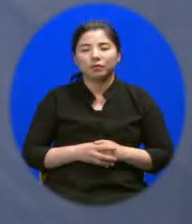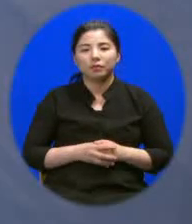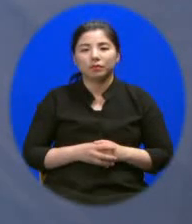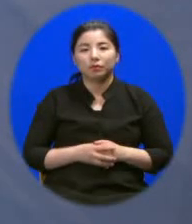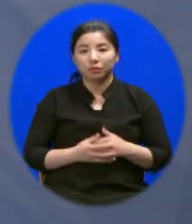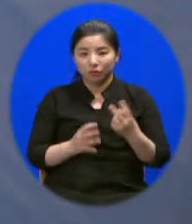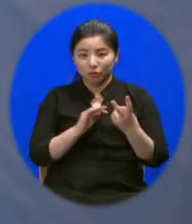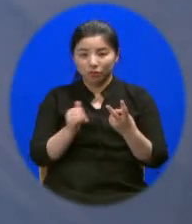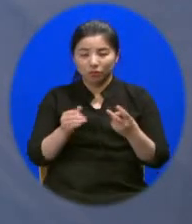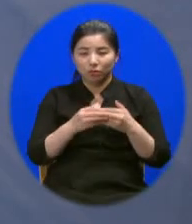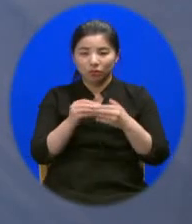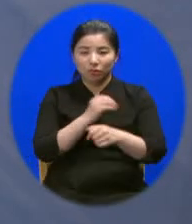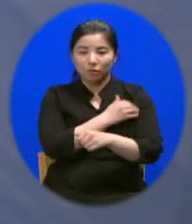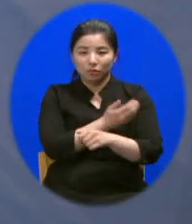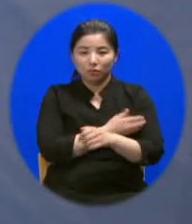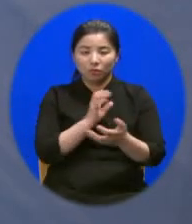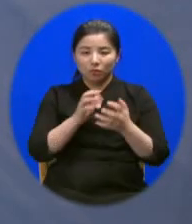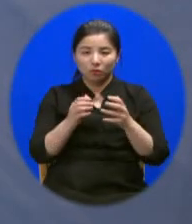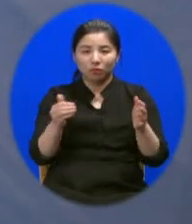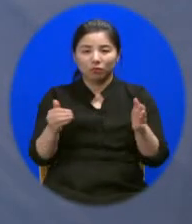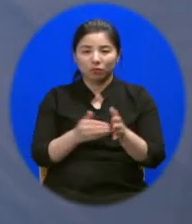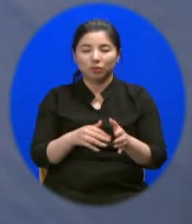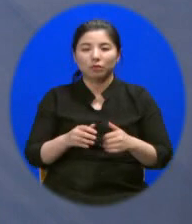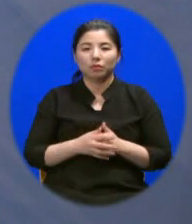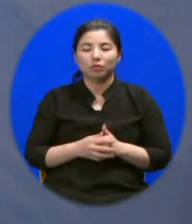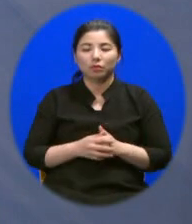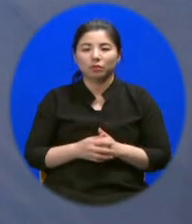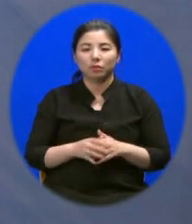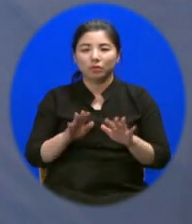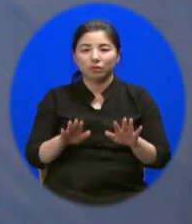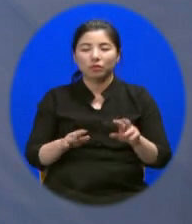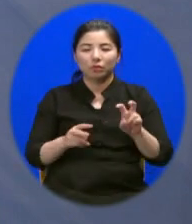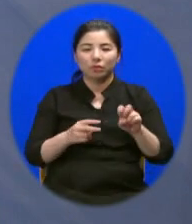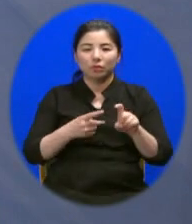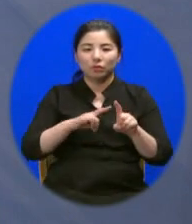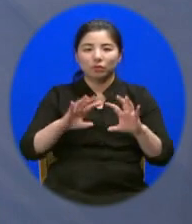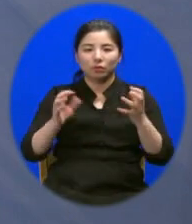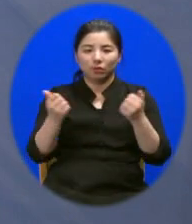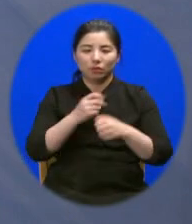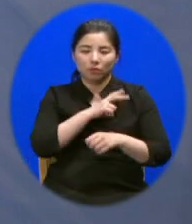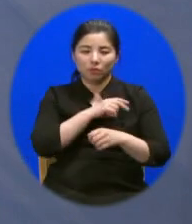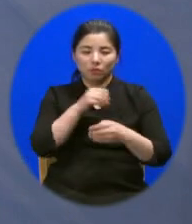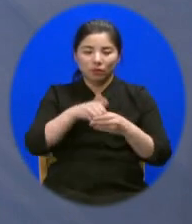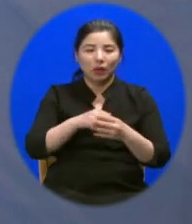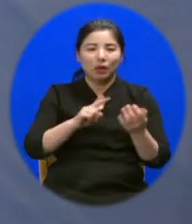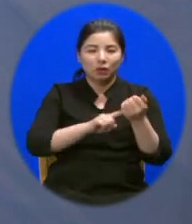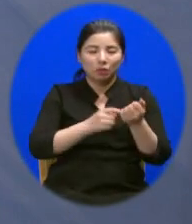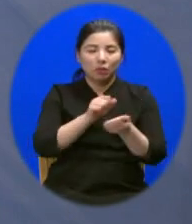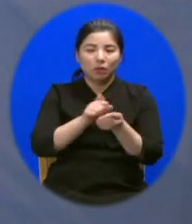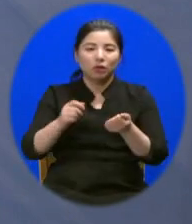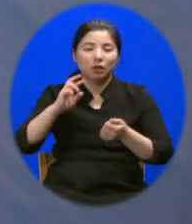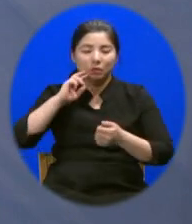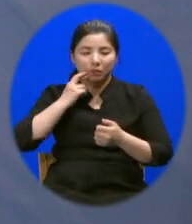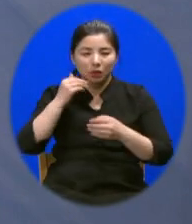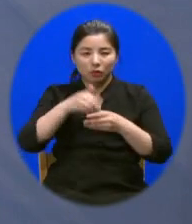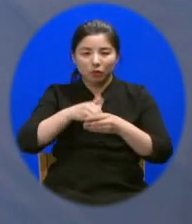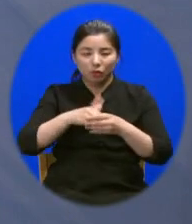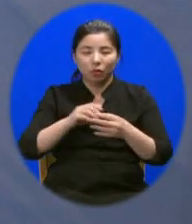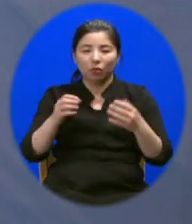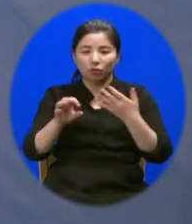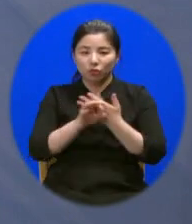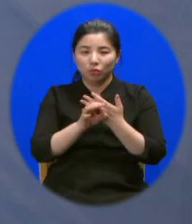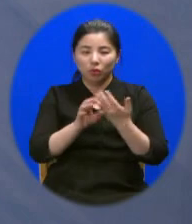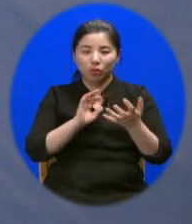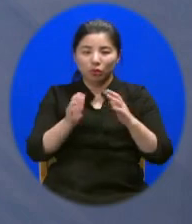4 2분간 에 주도권 토론 시간 가져 봤습니다 자의 11대 국회의원 선거 증평 진천 음성군 선거구의 후보자